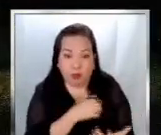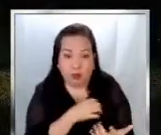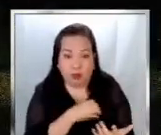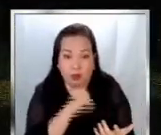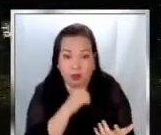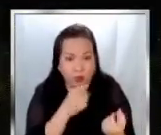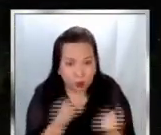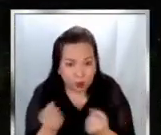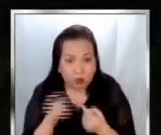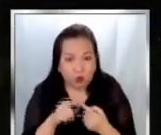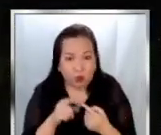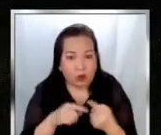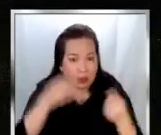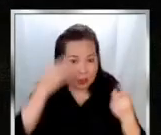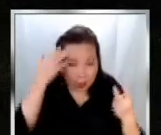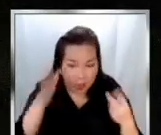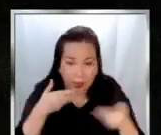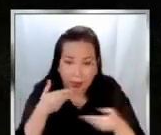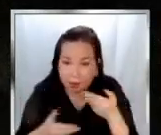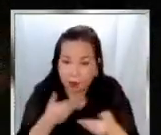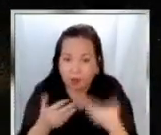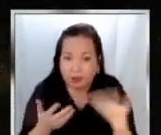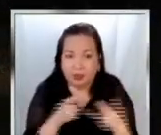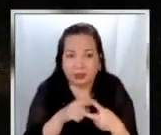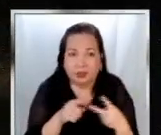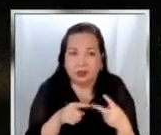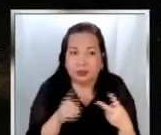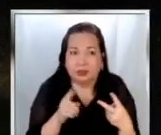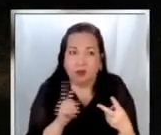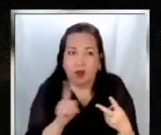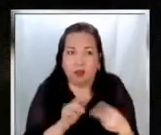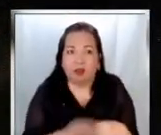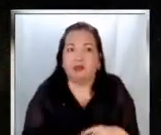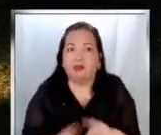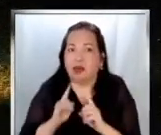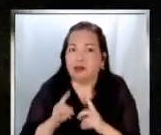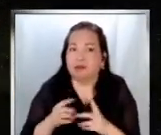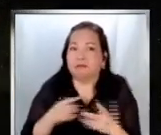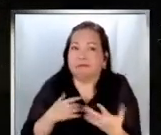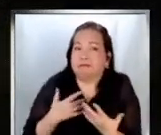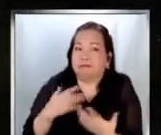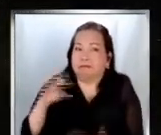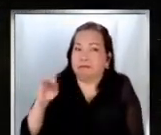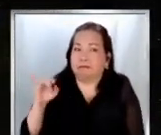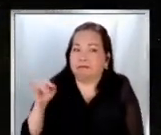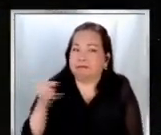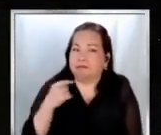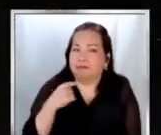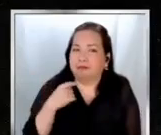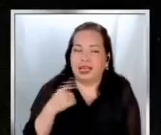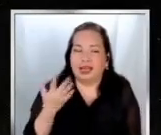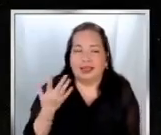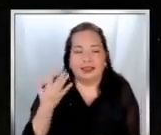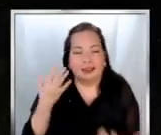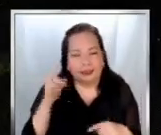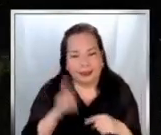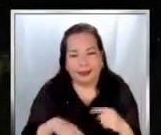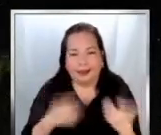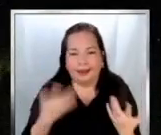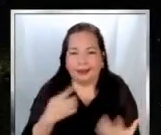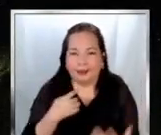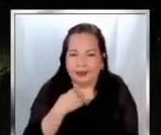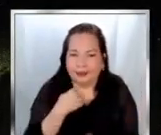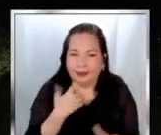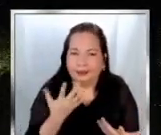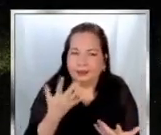mali siya? Alam mo, hindi namin masasabi yan. Ano? We don't want to conclude na hindi nila ginawa o ano. Minsan